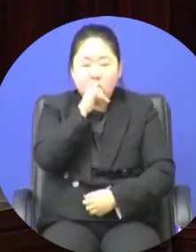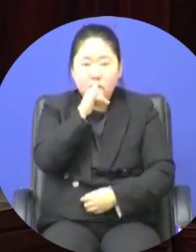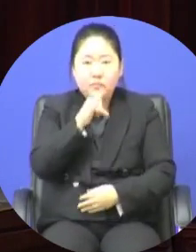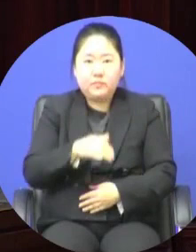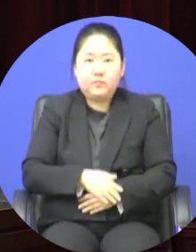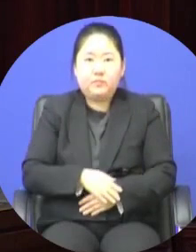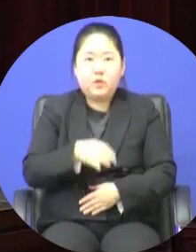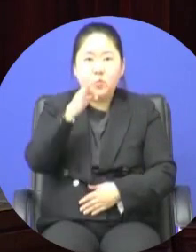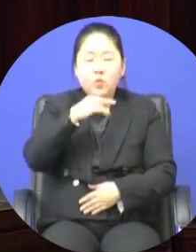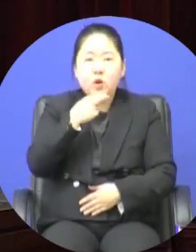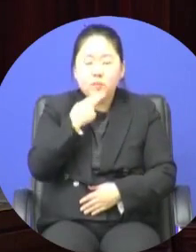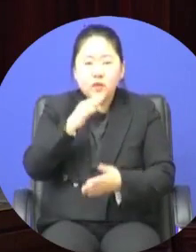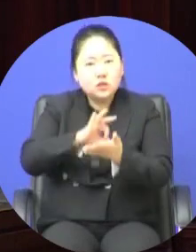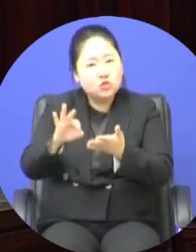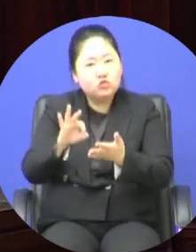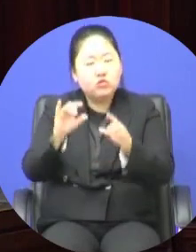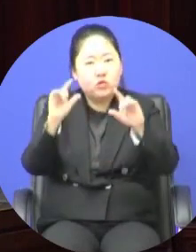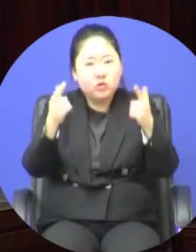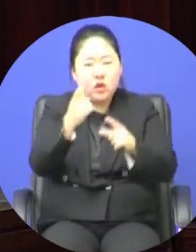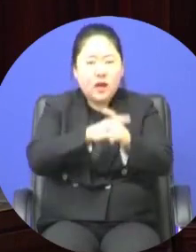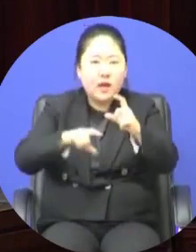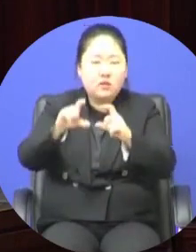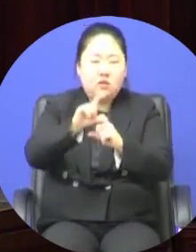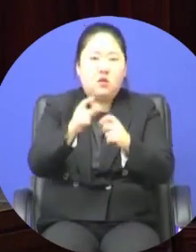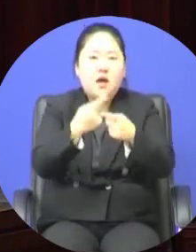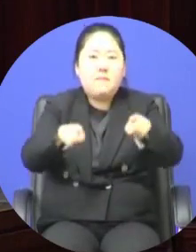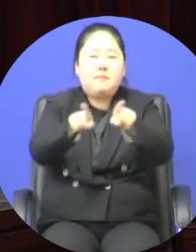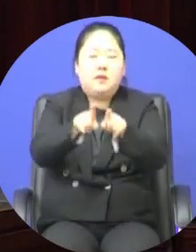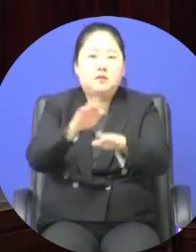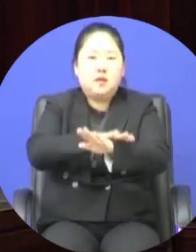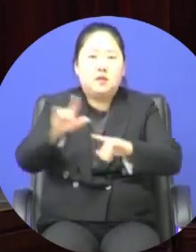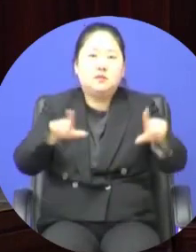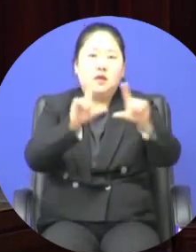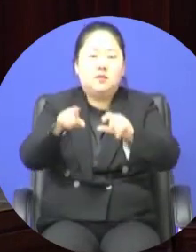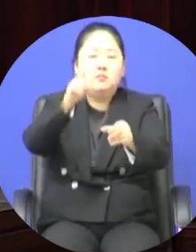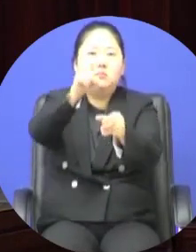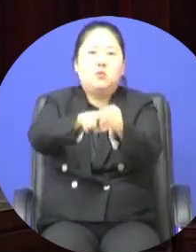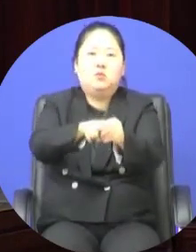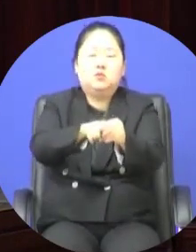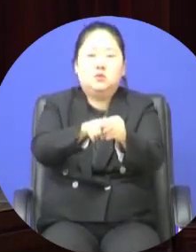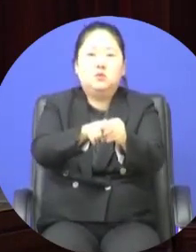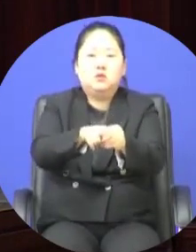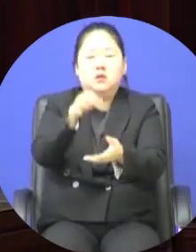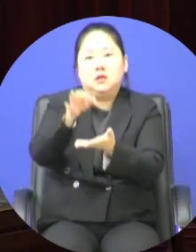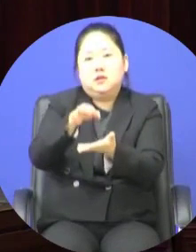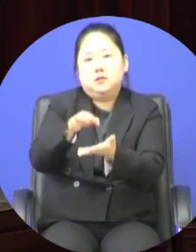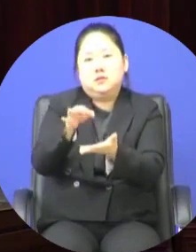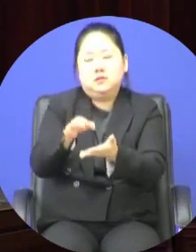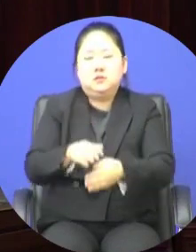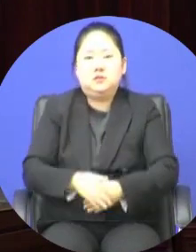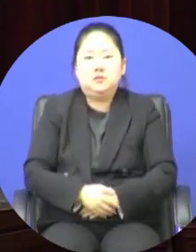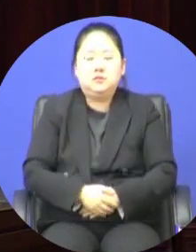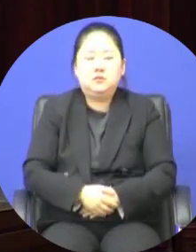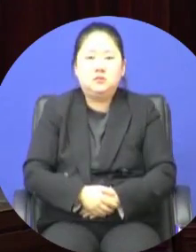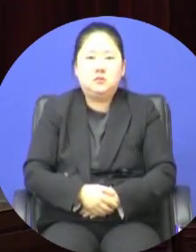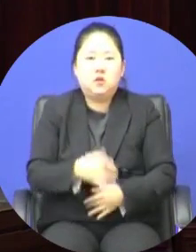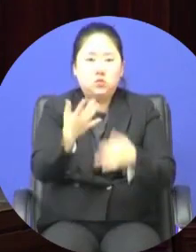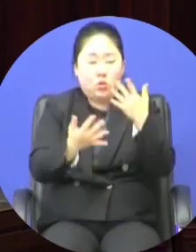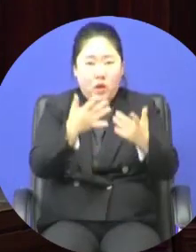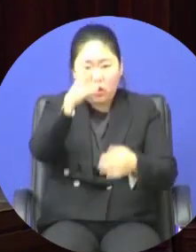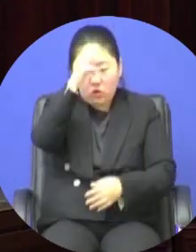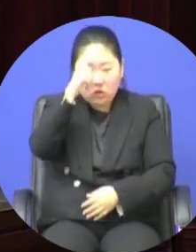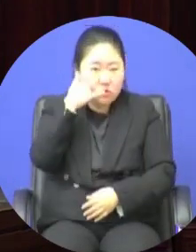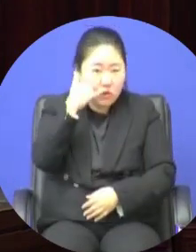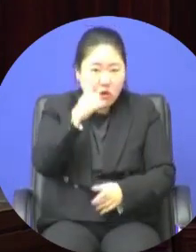비효율적 지출이 아니라 더불어 잘 사는 민주사회의 궁극적 목표를 실천하는 가치입니다. 소방과 경찰은